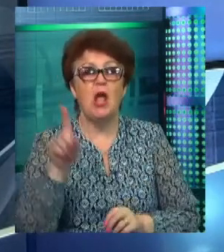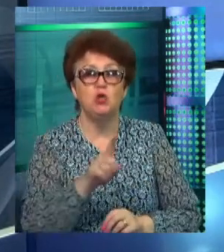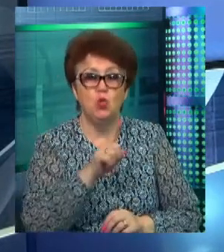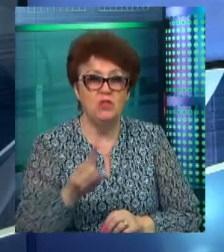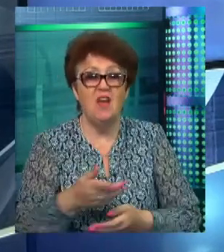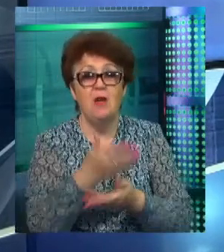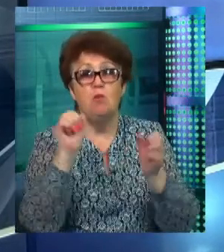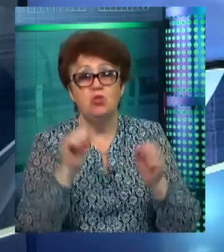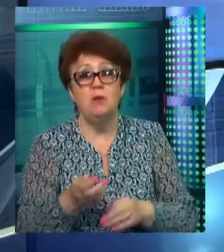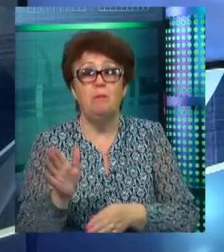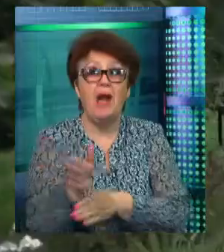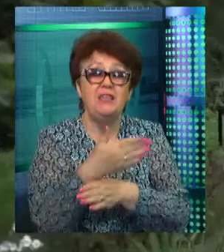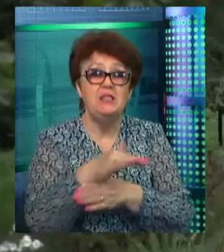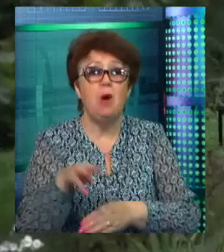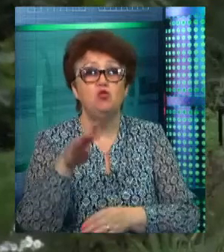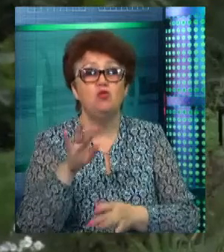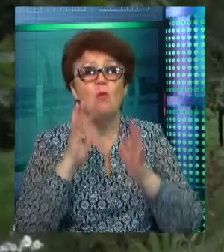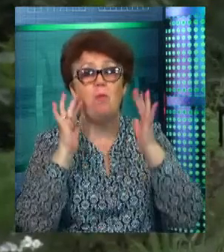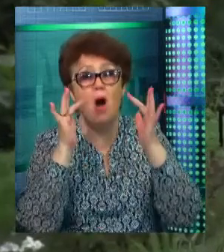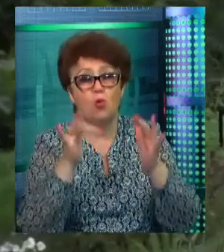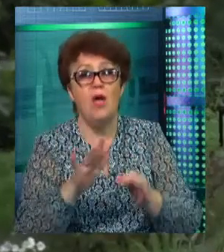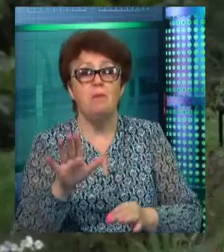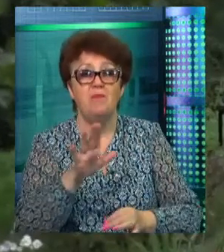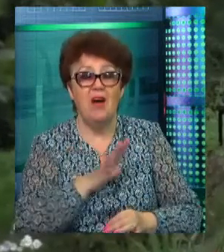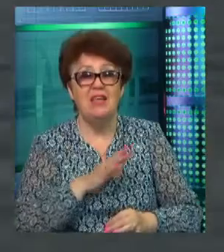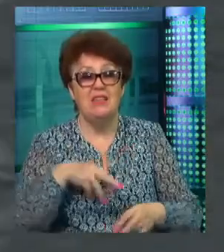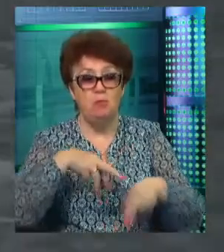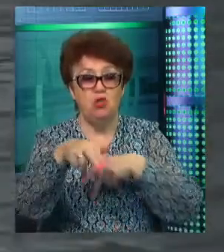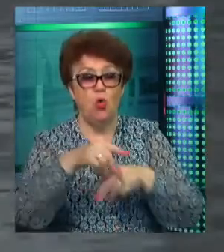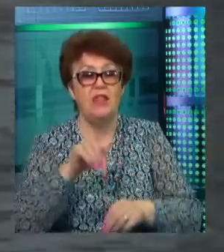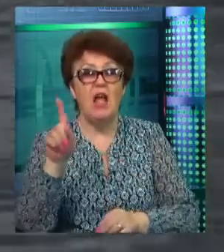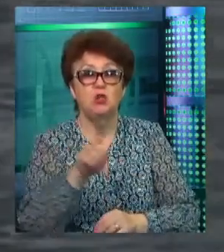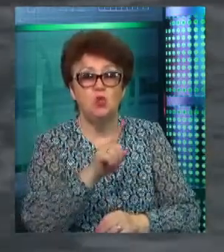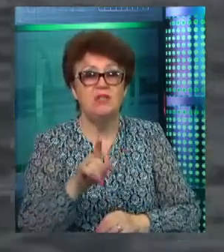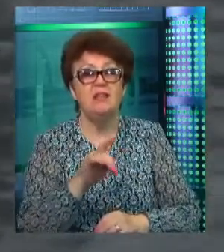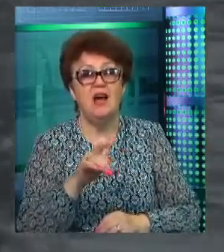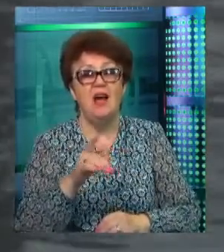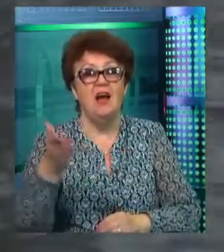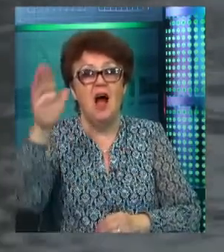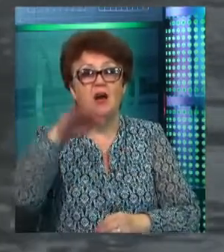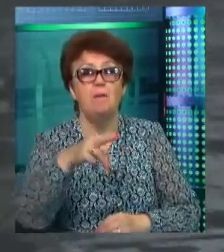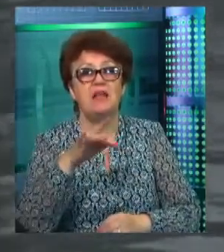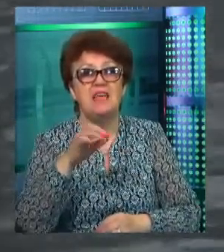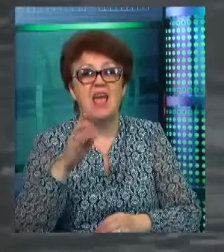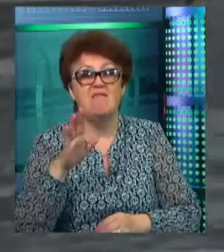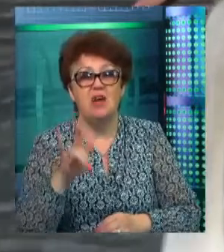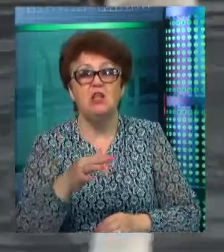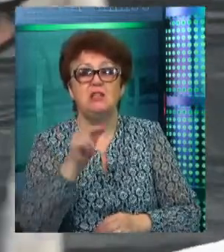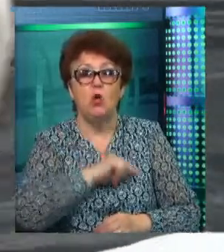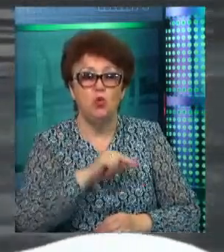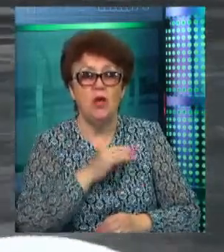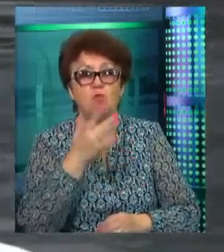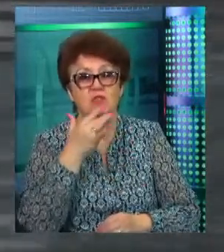вы можете пройтись по тютчев скому парку и побывать на пешеходной экскурсии на гору параскевы сотрудники музея